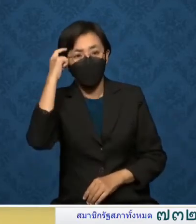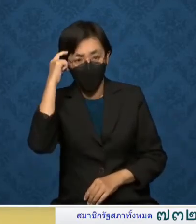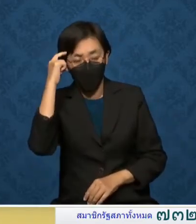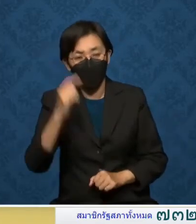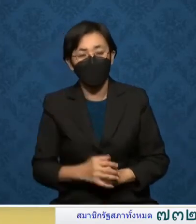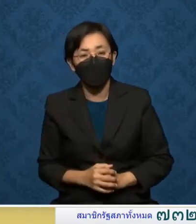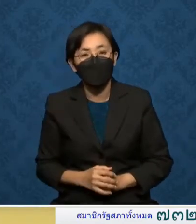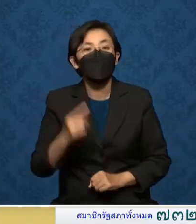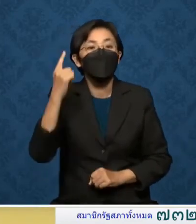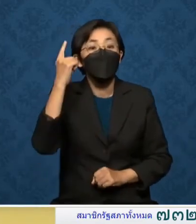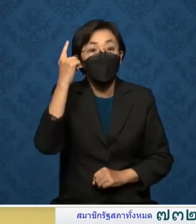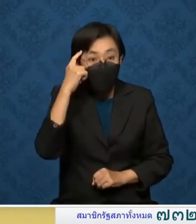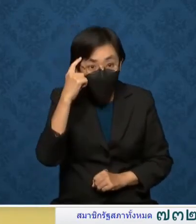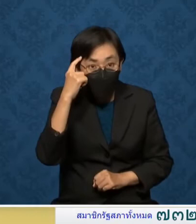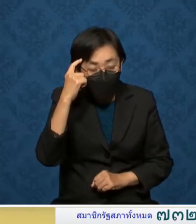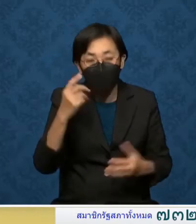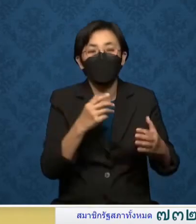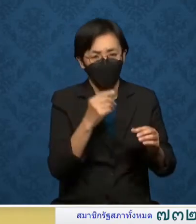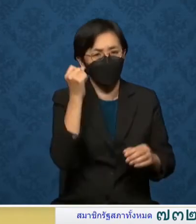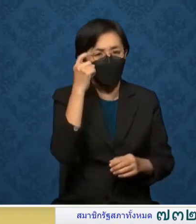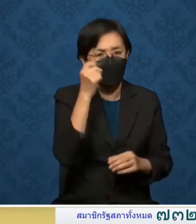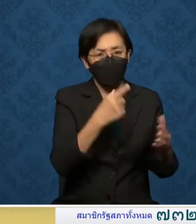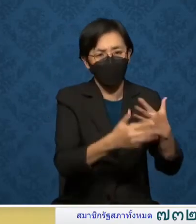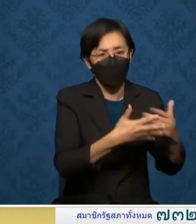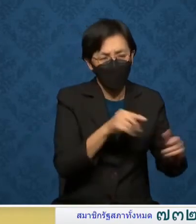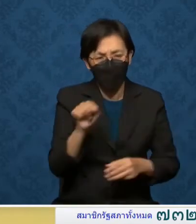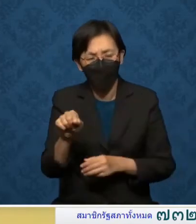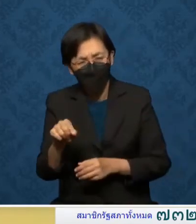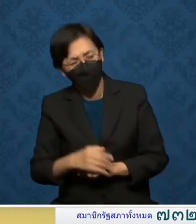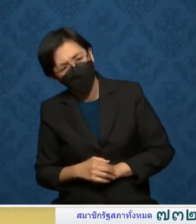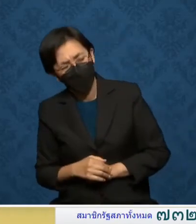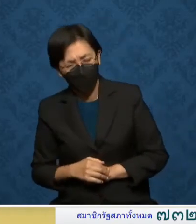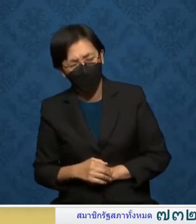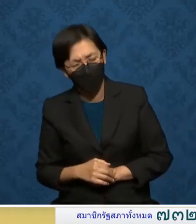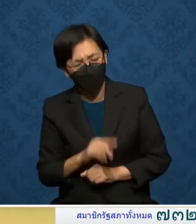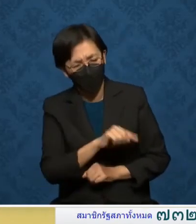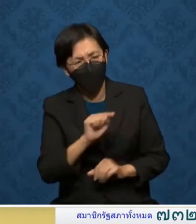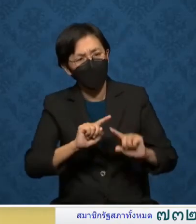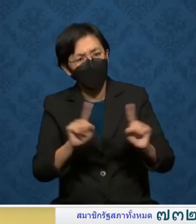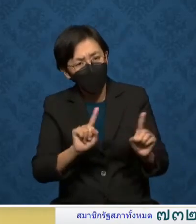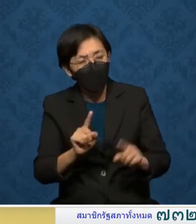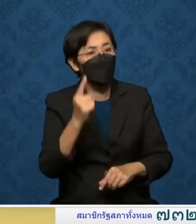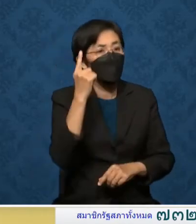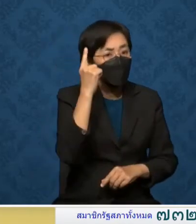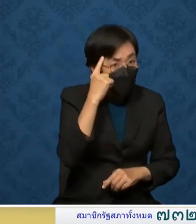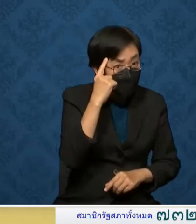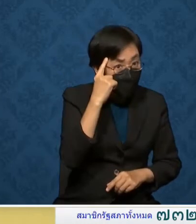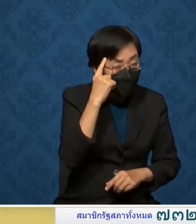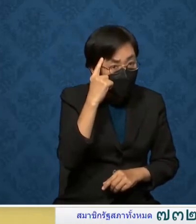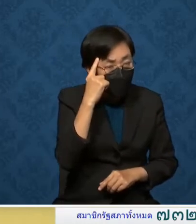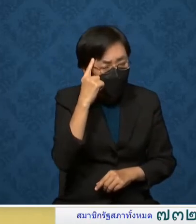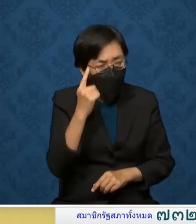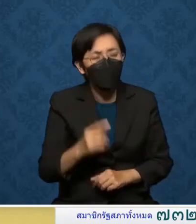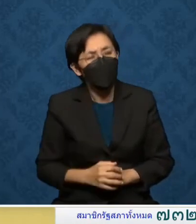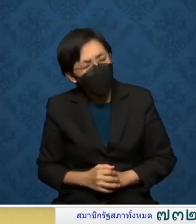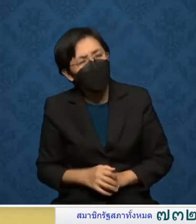ไ้รู้เผมไมตดใจนะครับ แต่พอควรรู้ปับเนี่ย มันต่างกนยงไครับคนที่รู้กบคนไม่ควรจะรู้นี่ครั